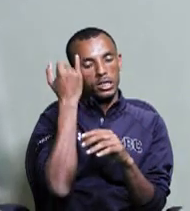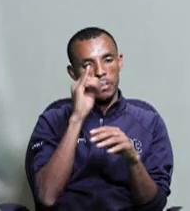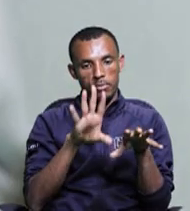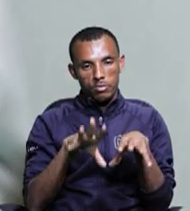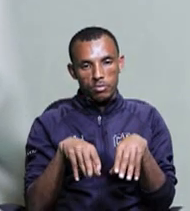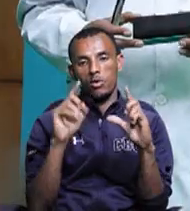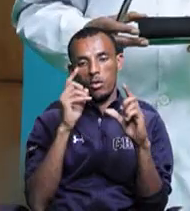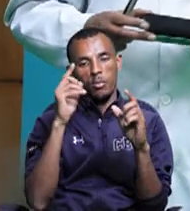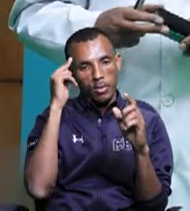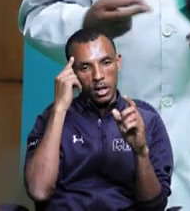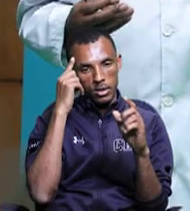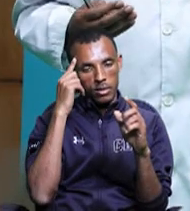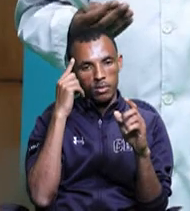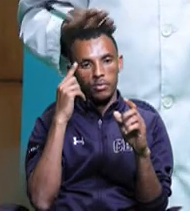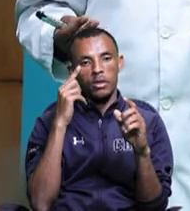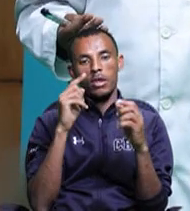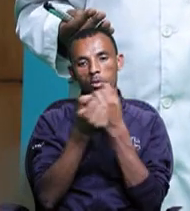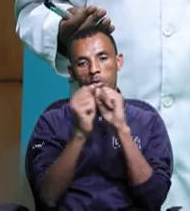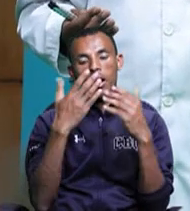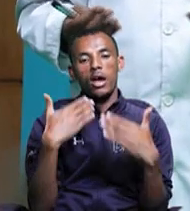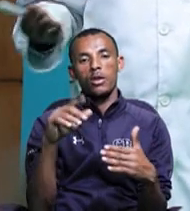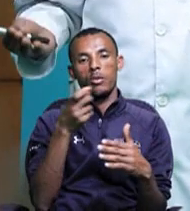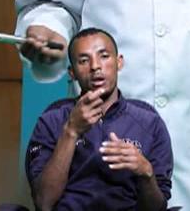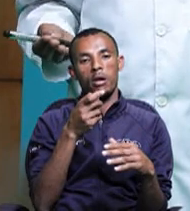ተቀብለን የመፍትሄው አካል እንድንሆን